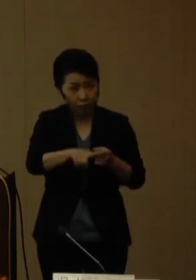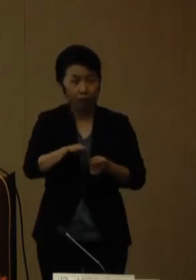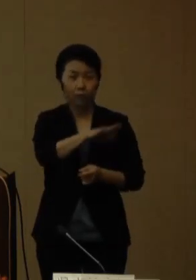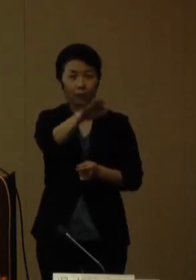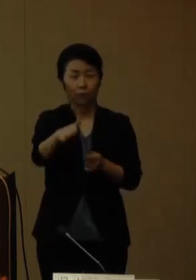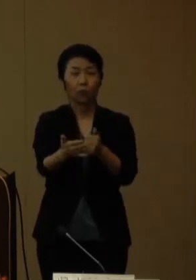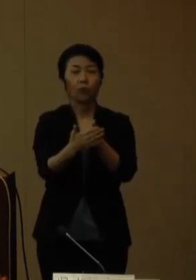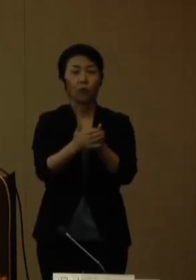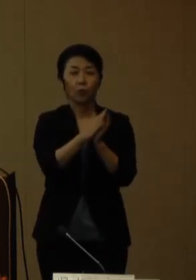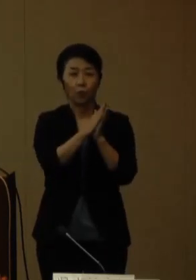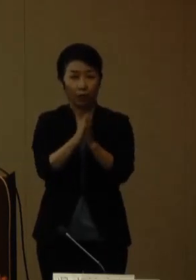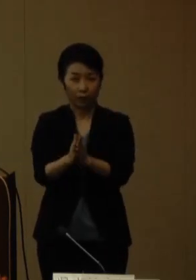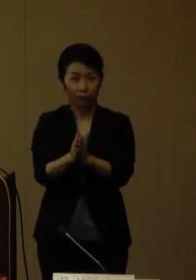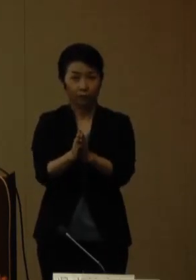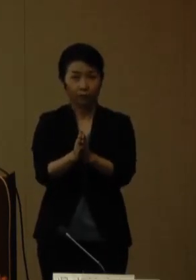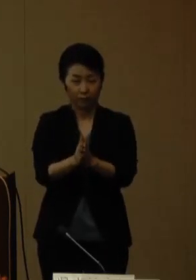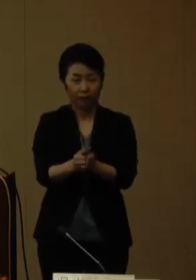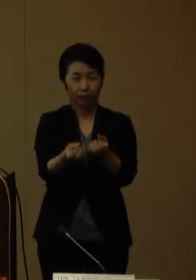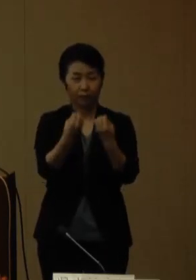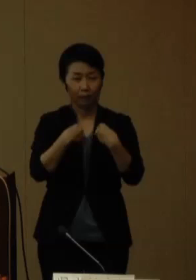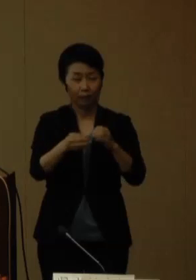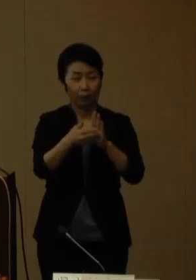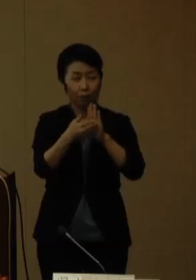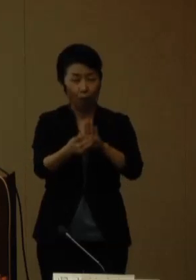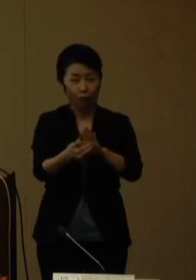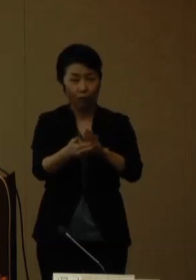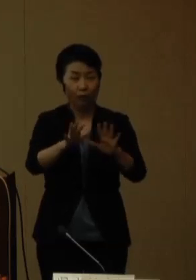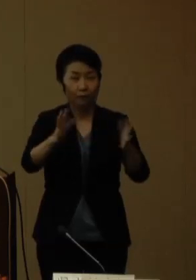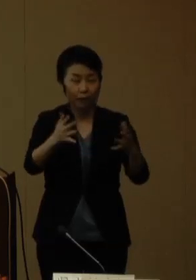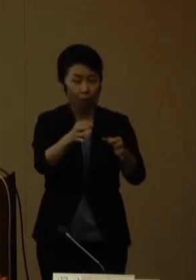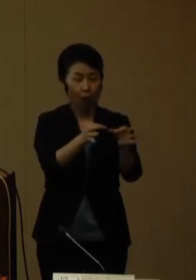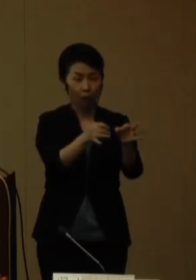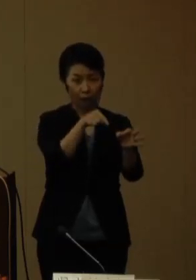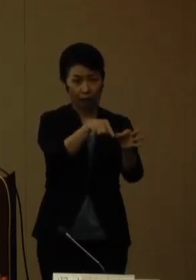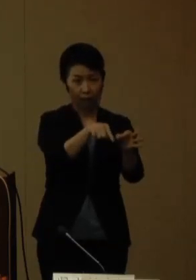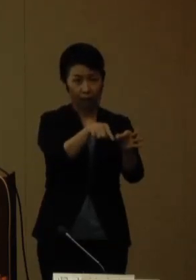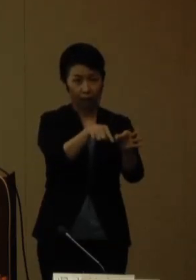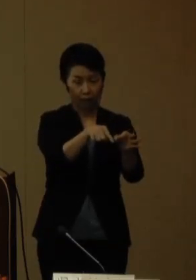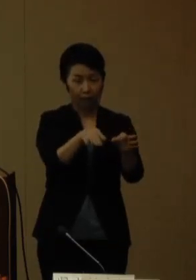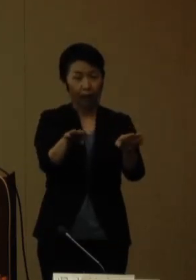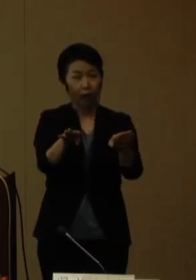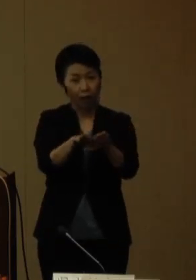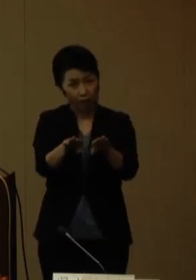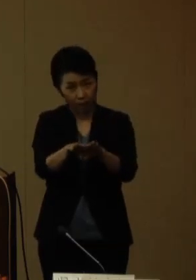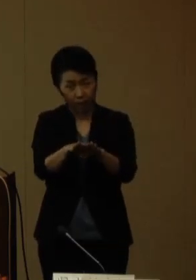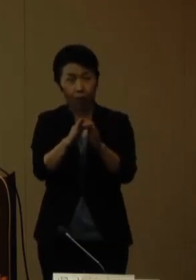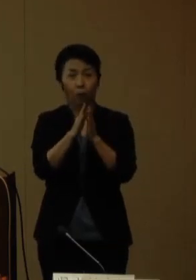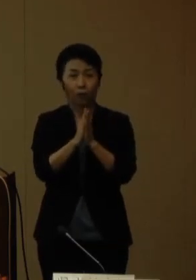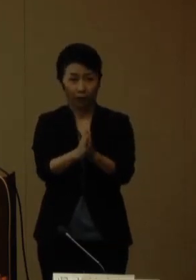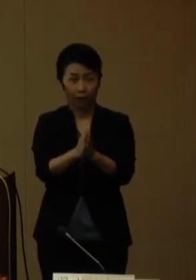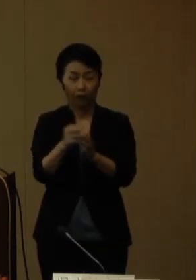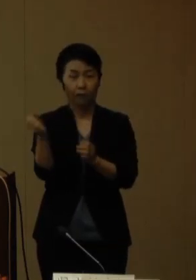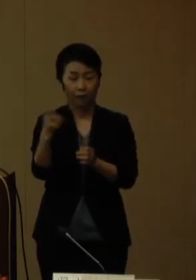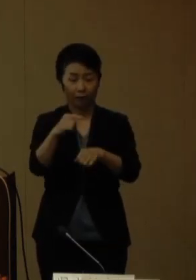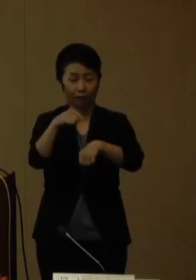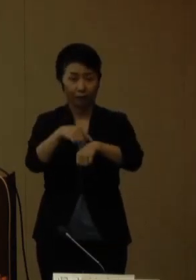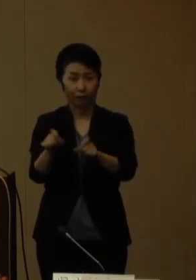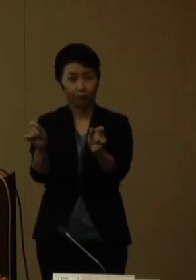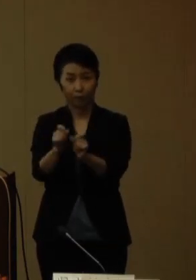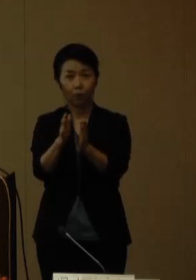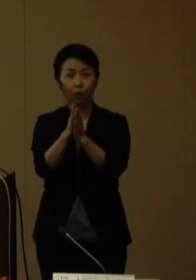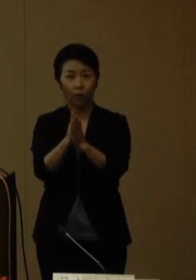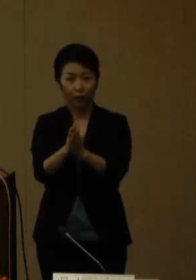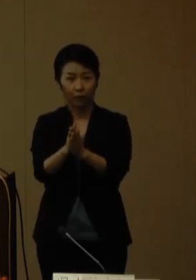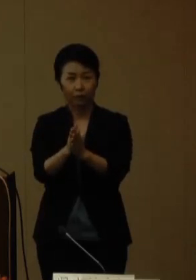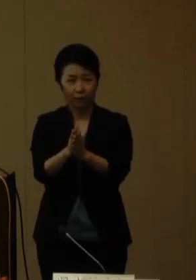し、感染防止対策が徹底されていない飲食店や休業要請または営業時間短縮の要請に